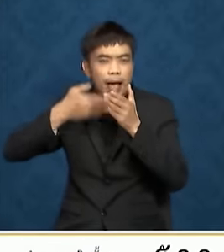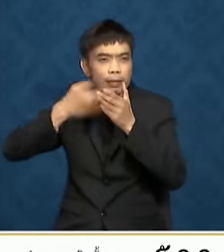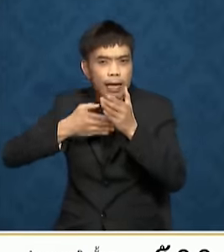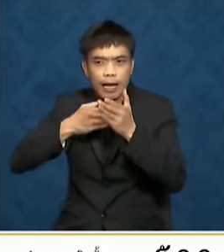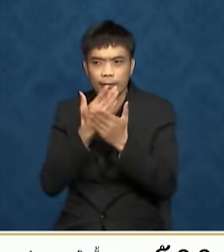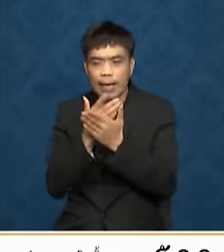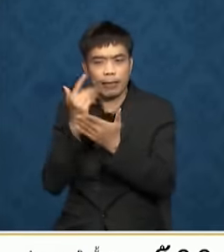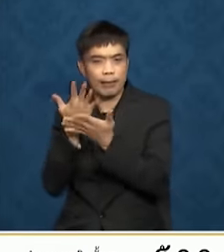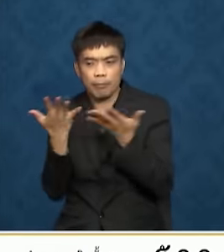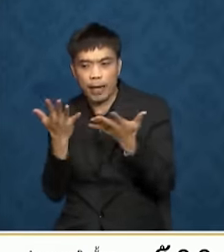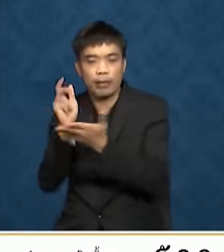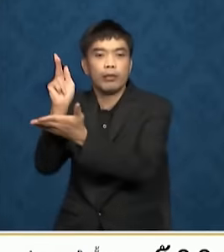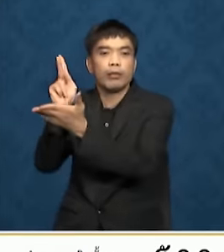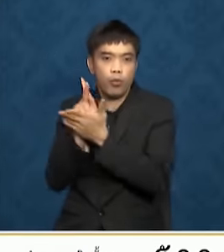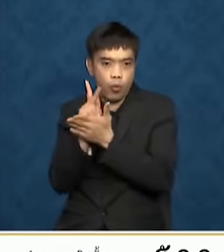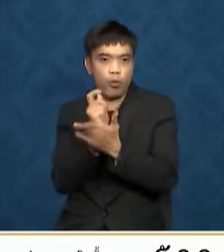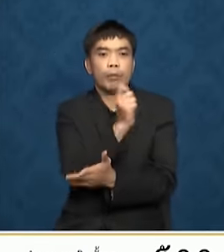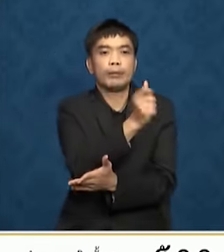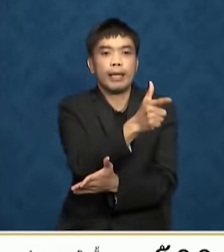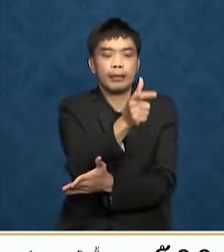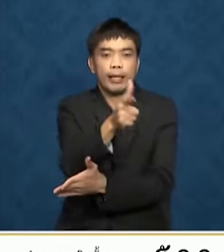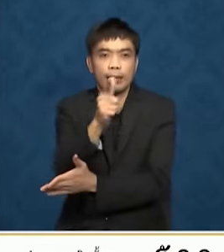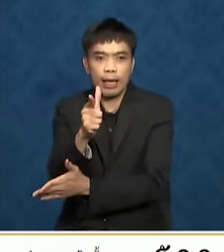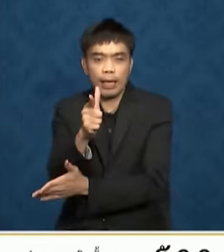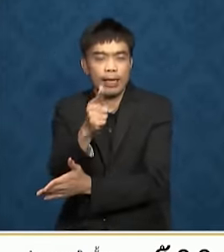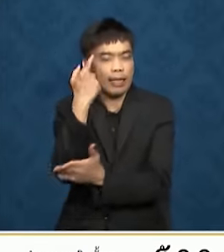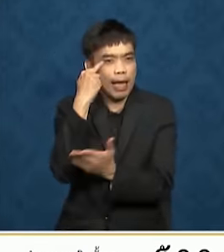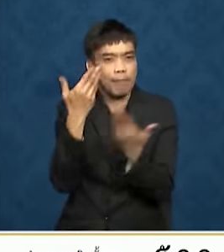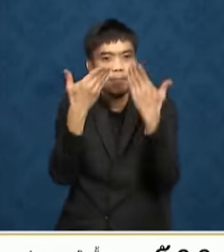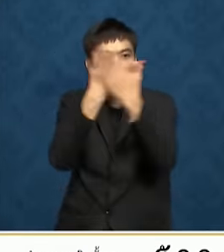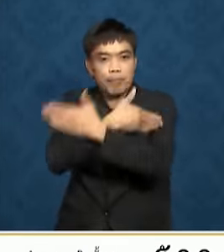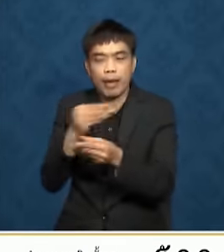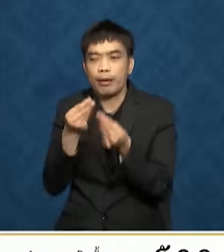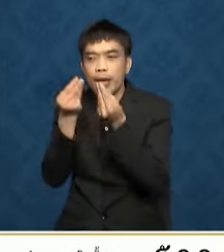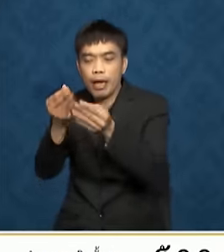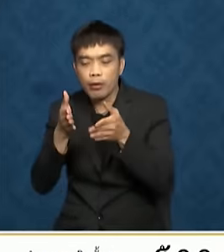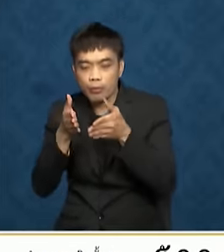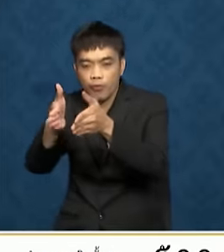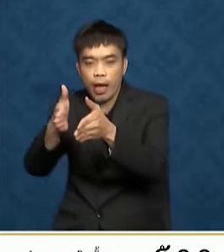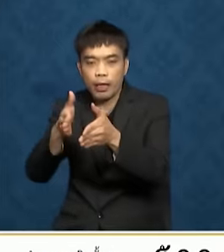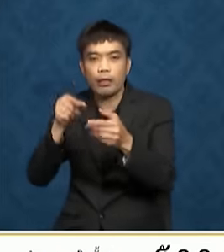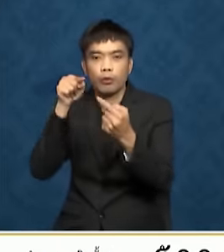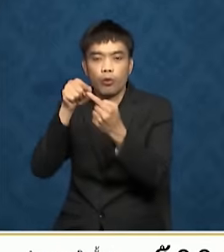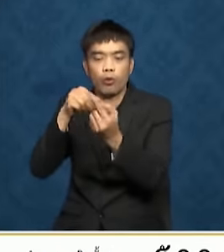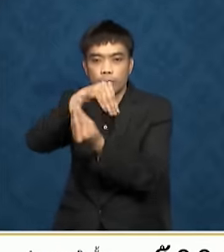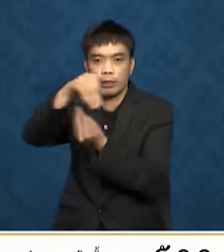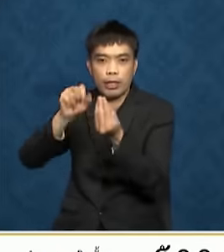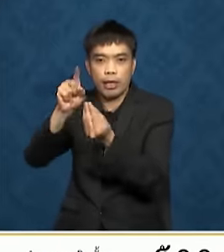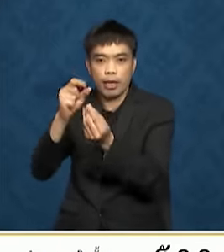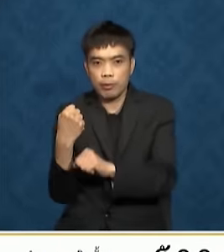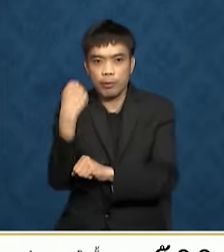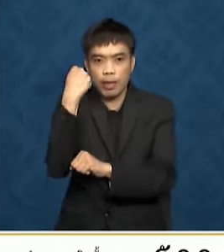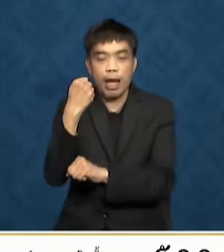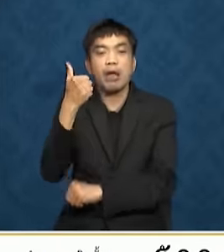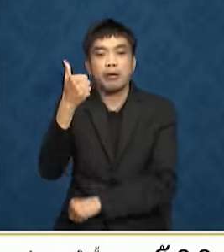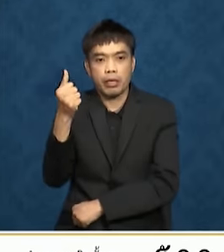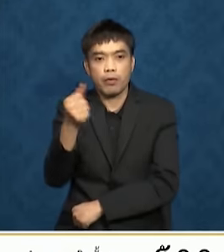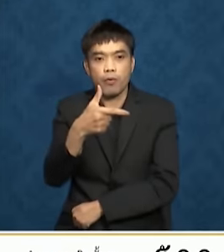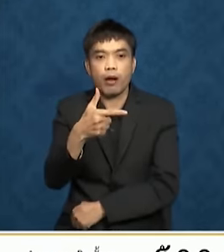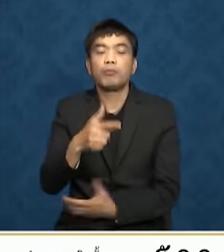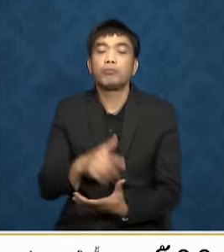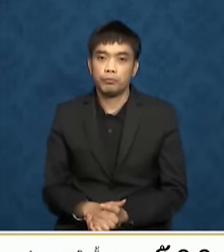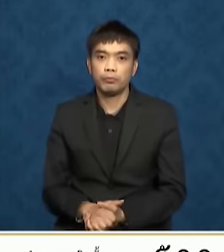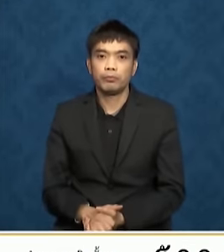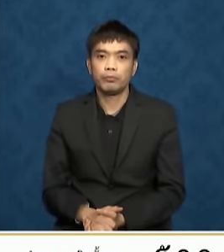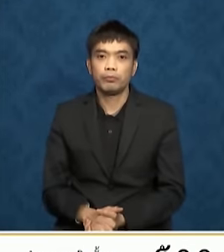เน้นเรื่องเกี่ยวกับการใช้เงินในการสร้างเศรษฐกิจให้แข็งแรงขึ้นตรงนี้ผมก็เลยทำให้คิดครับว่าไอ้สิ่งที่ผมต้องการจะ